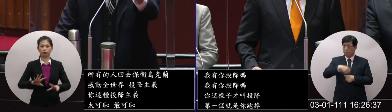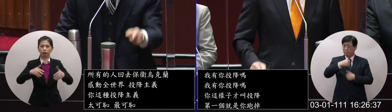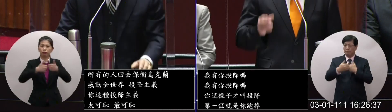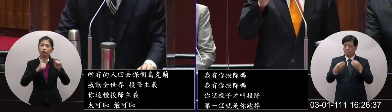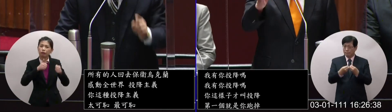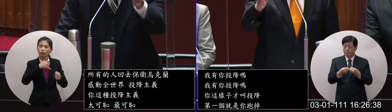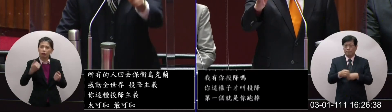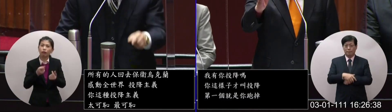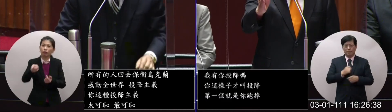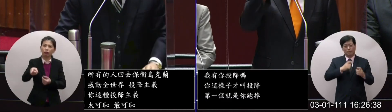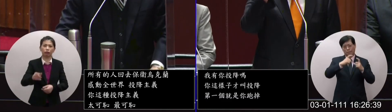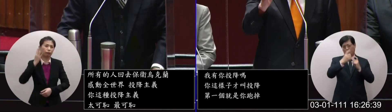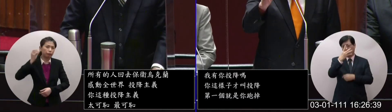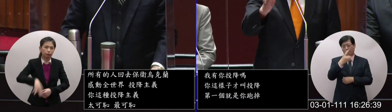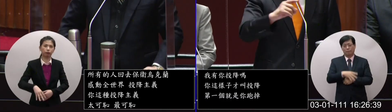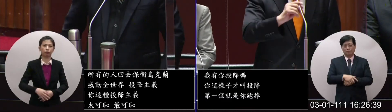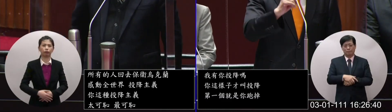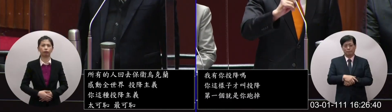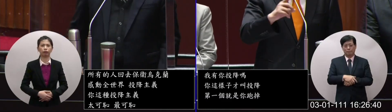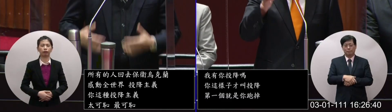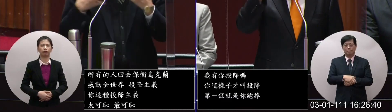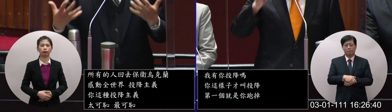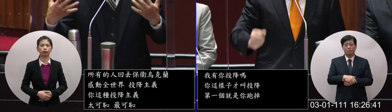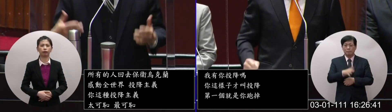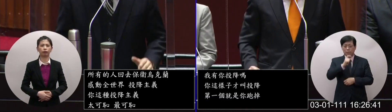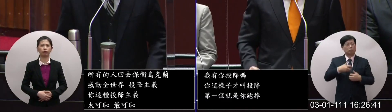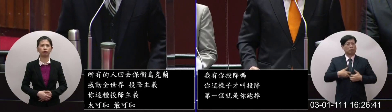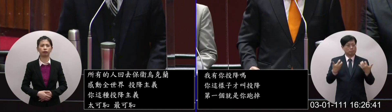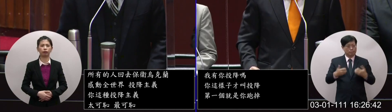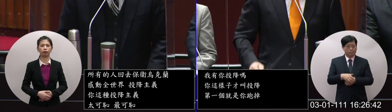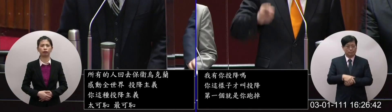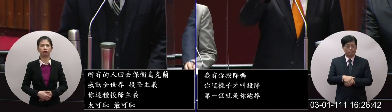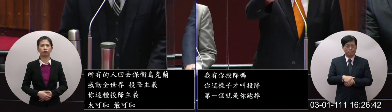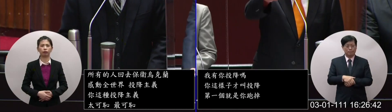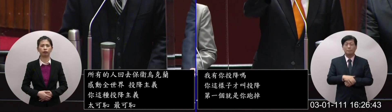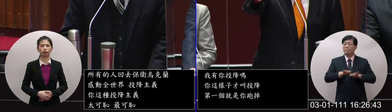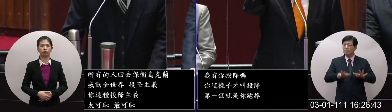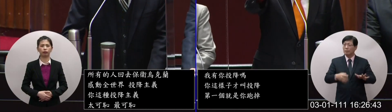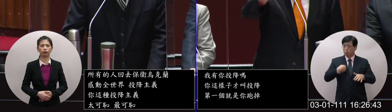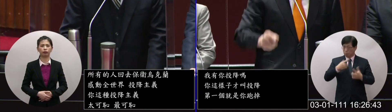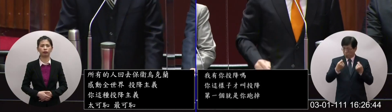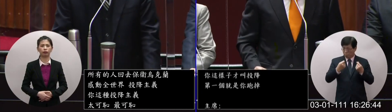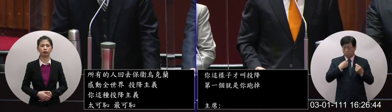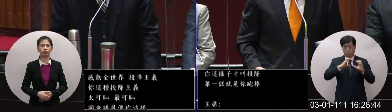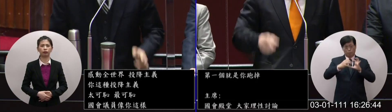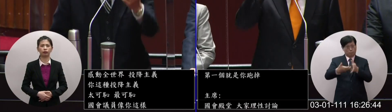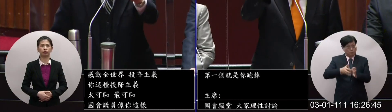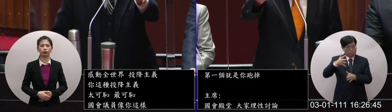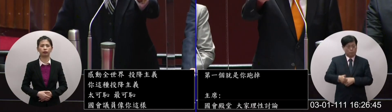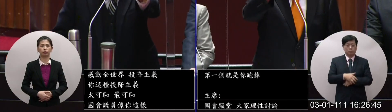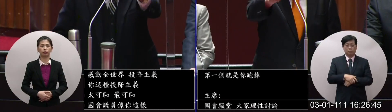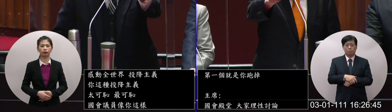眼像你这样， 讲不出来，你讲不出来，恼羞成怒。 清楚， 今天本席要国防部长上来， 就